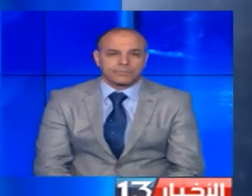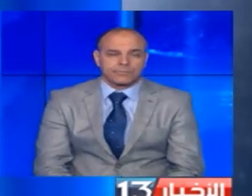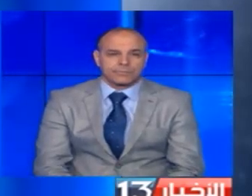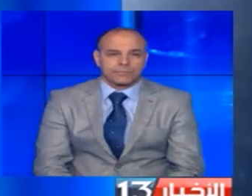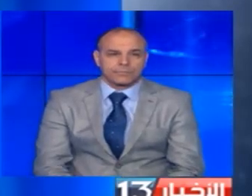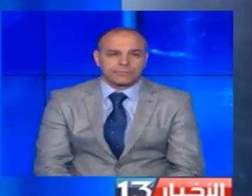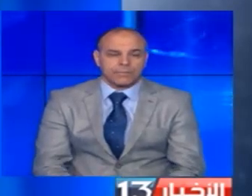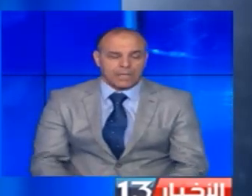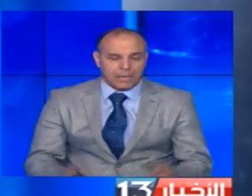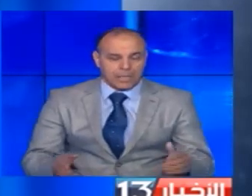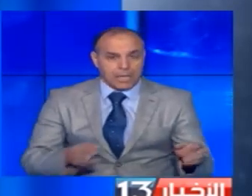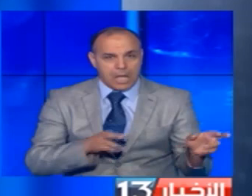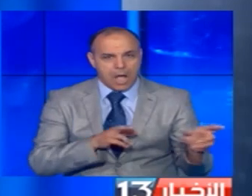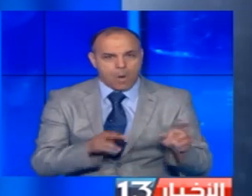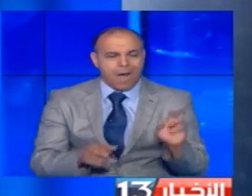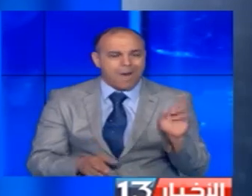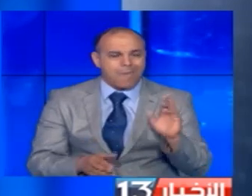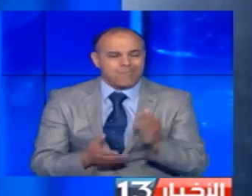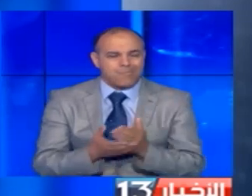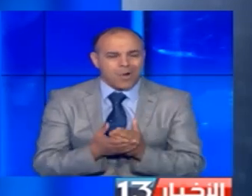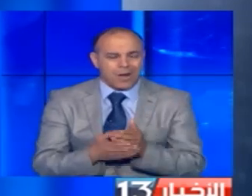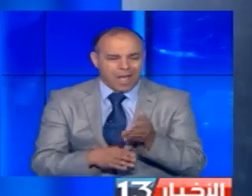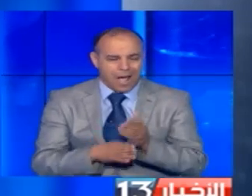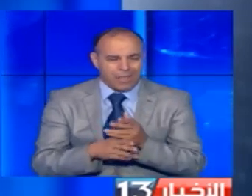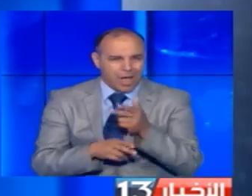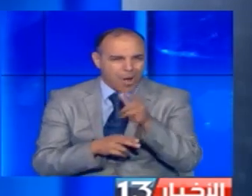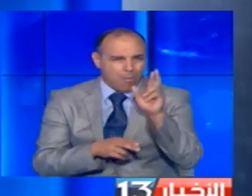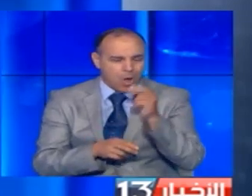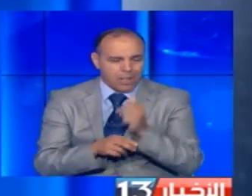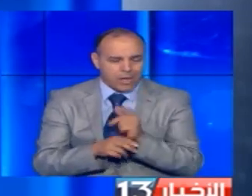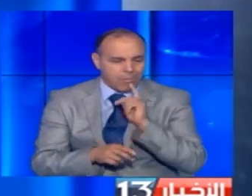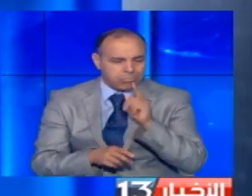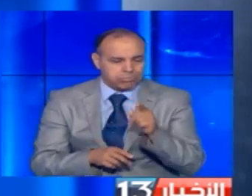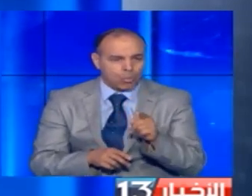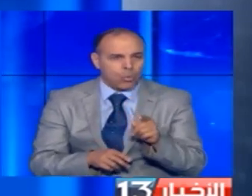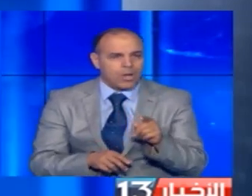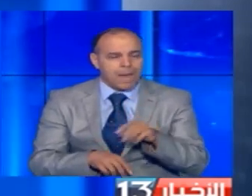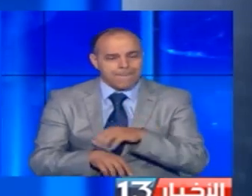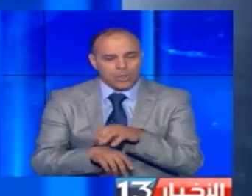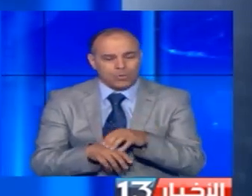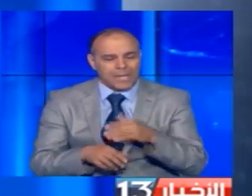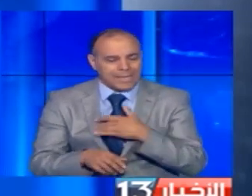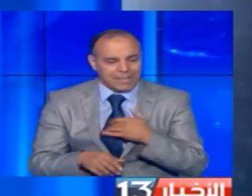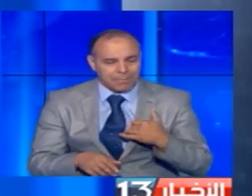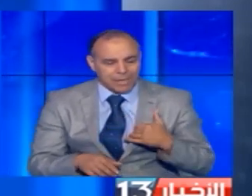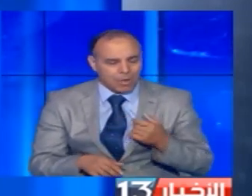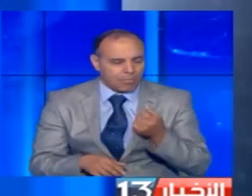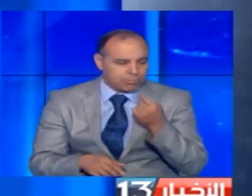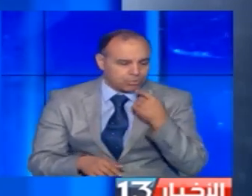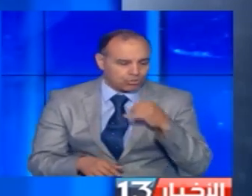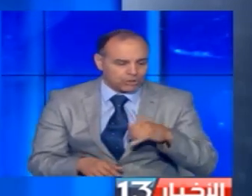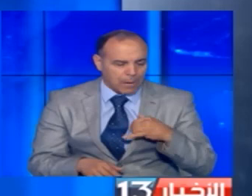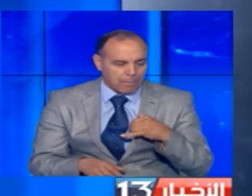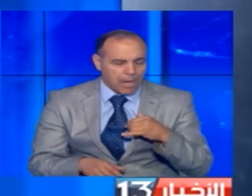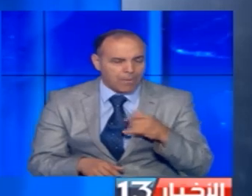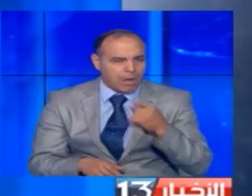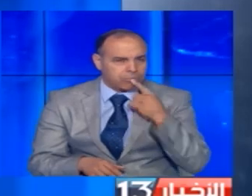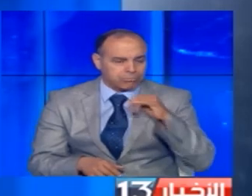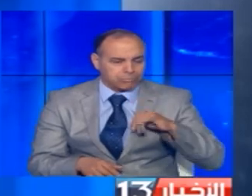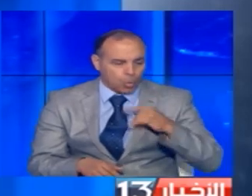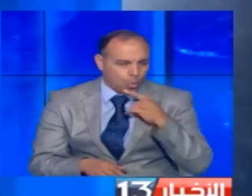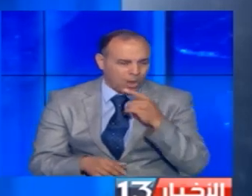نعود الى التقرير الذي جاهز الان حيث نفذ عدد من المندوبين الطبيين والصيادله شبان وصياد الى